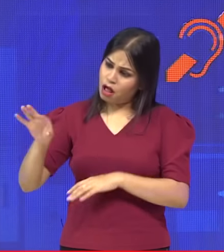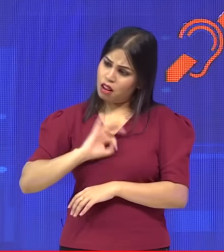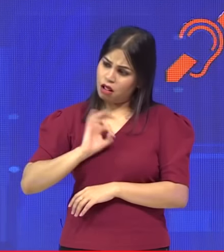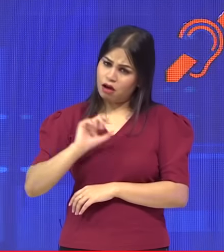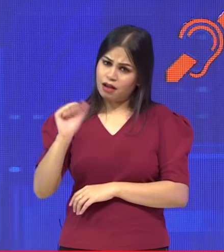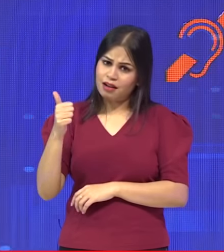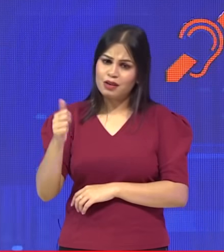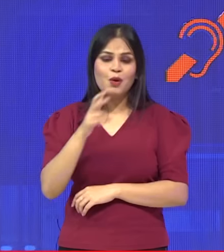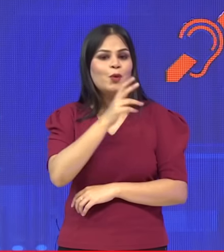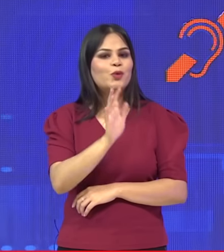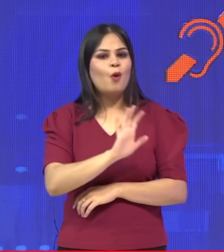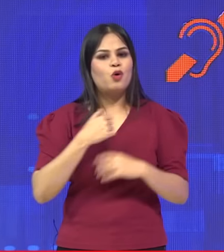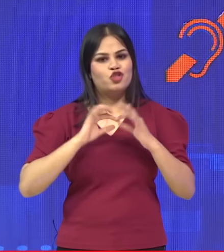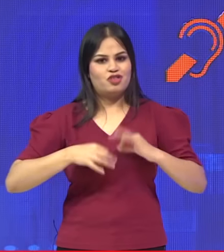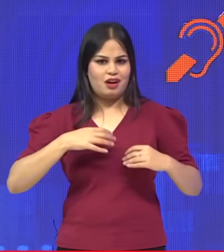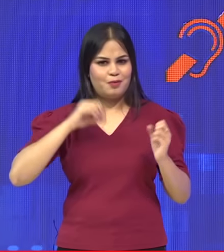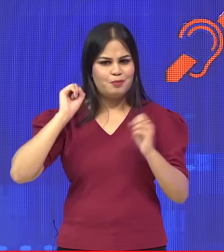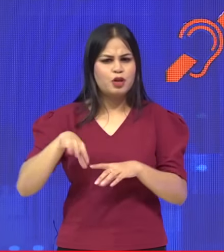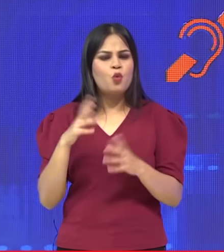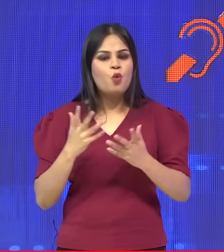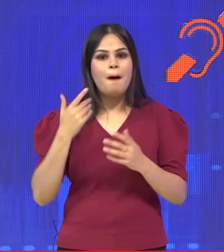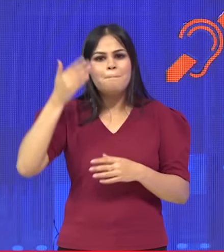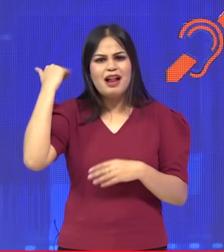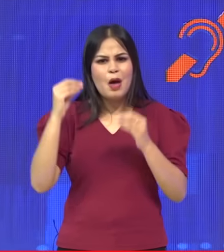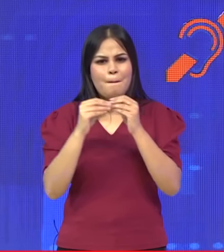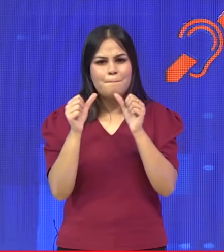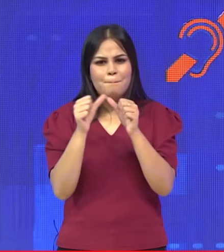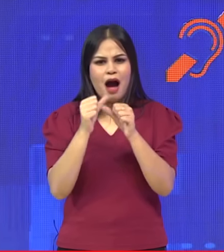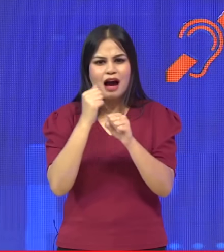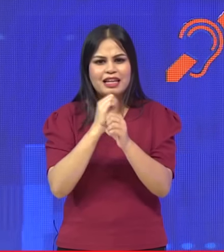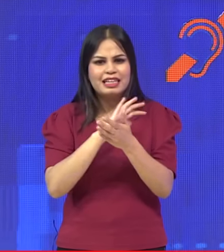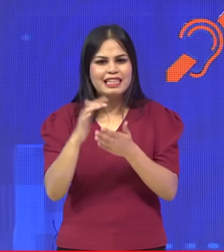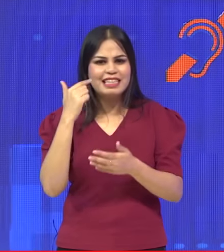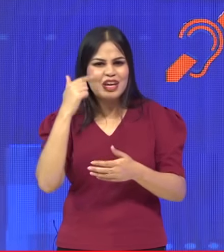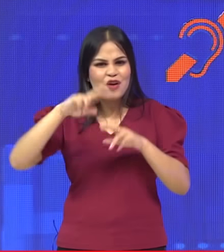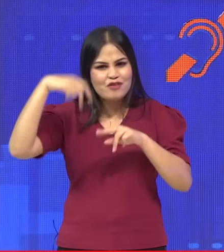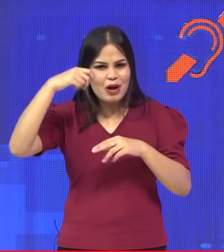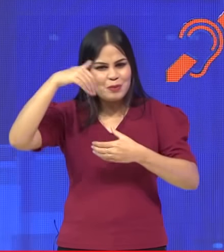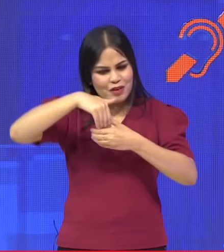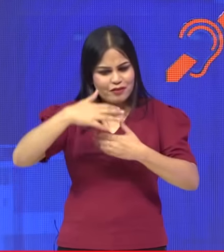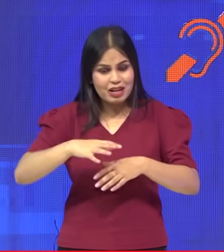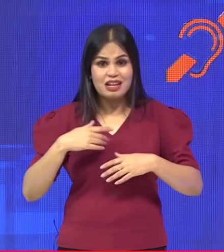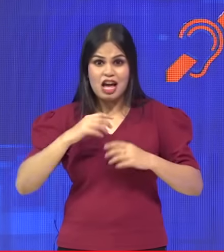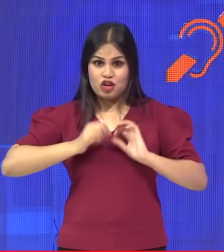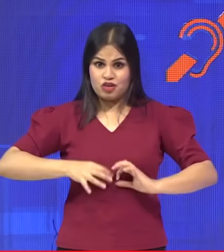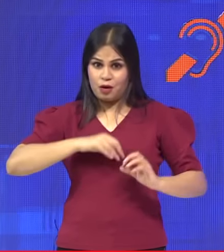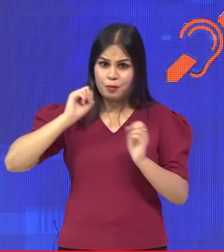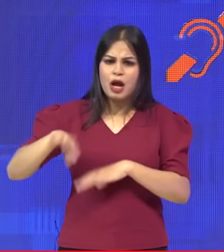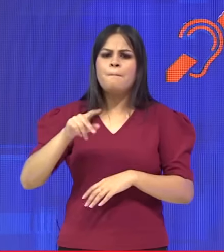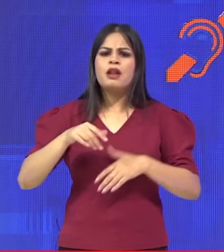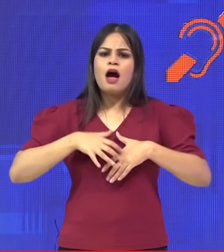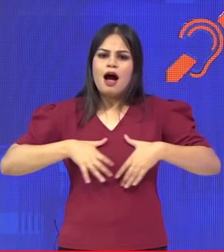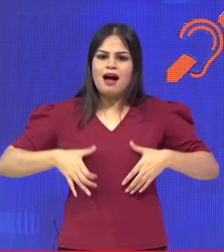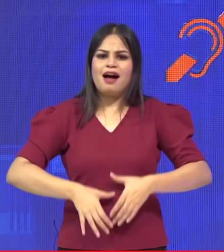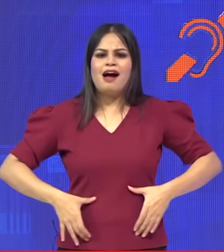दिसार मैंने शर्ट उतारा था बागी जिसमें मैं बिकिनी पहन के भाग था दिल